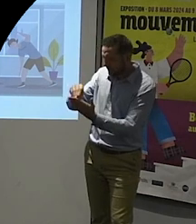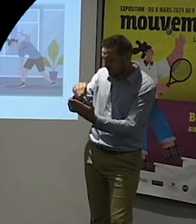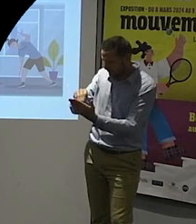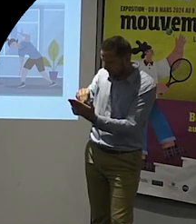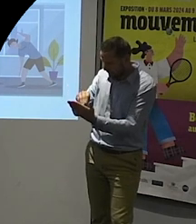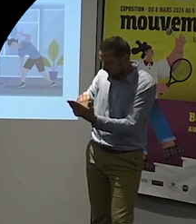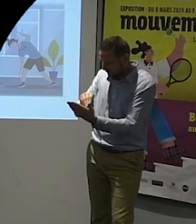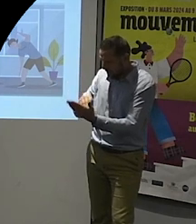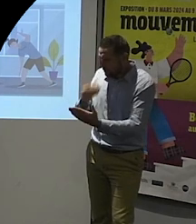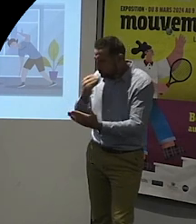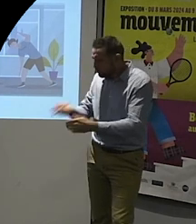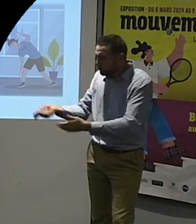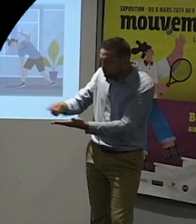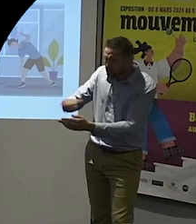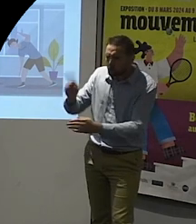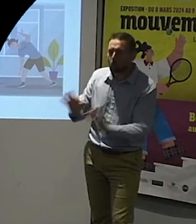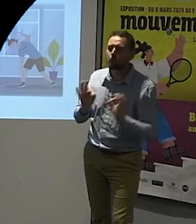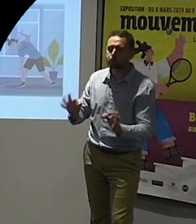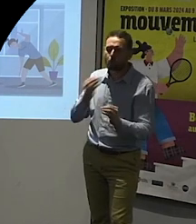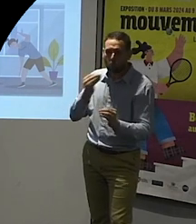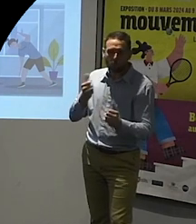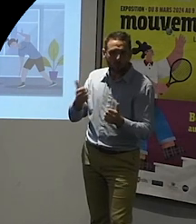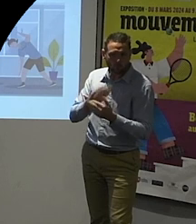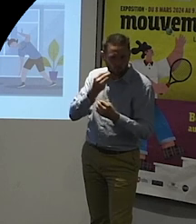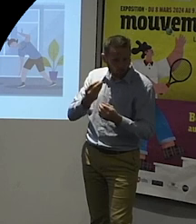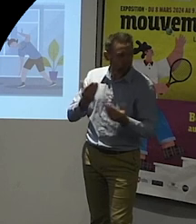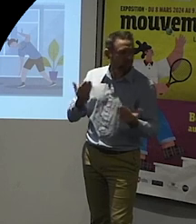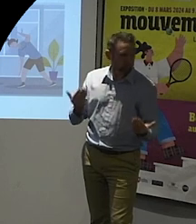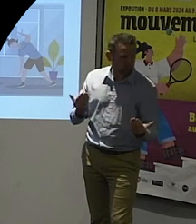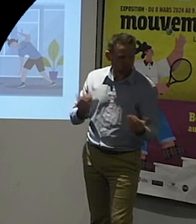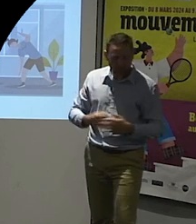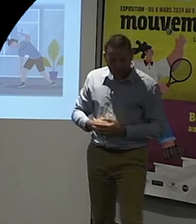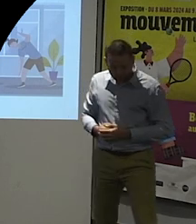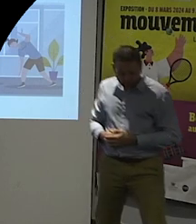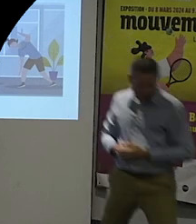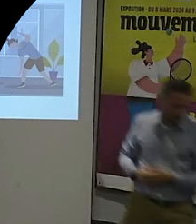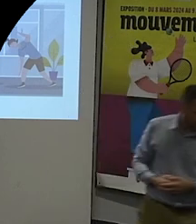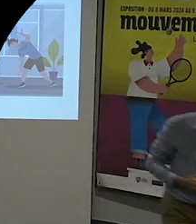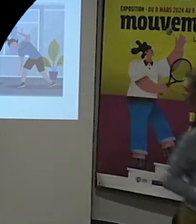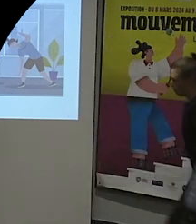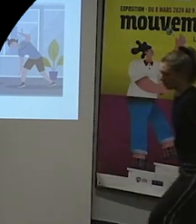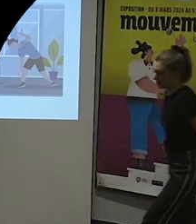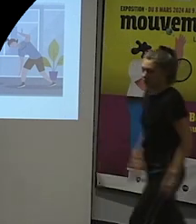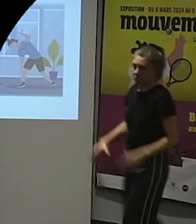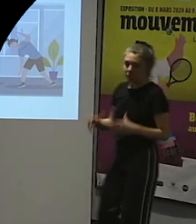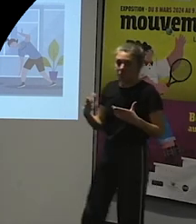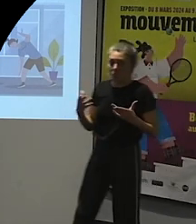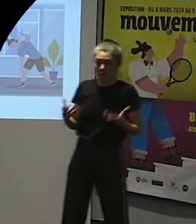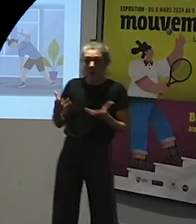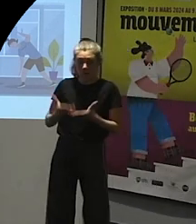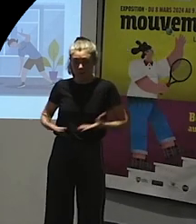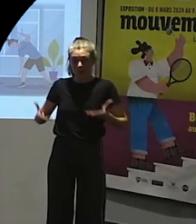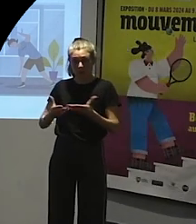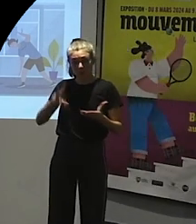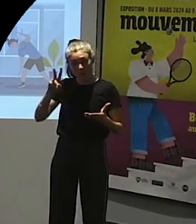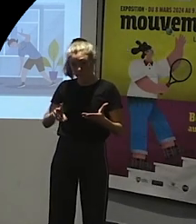Tout le monde a eu le déjeuner normalement, je pense. Bon, donc ça, c'était une mission pour moi d'engagement. Là, on n'est plus dans